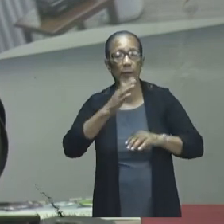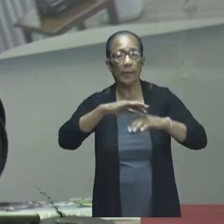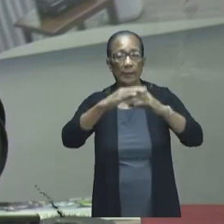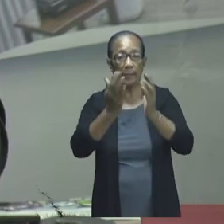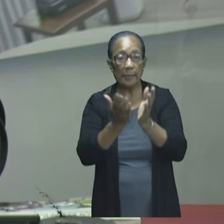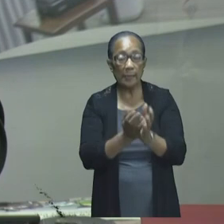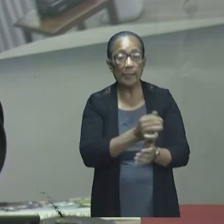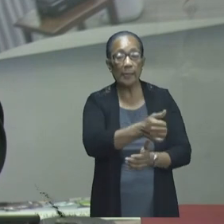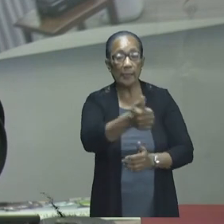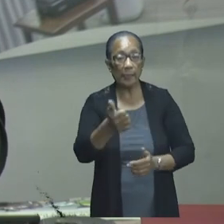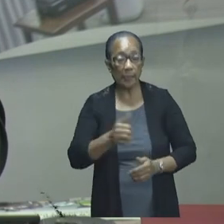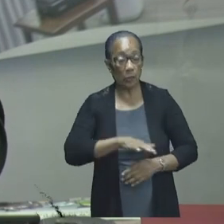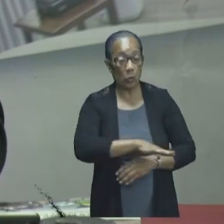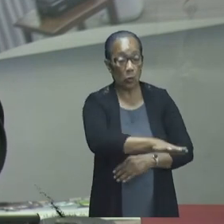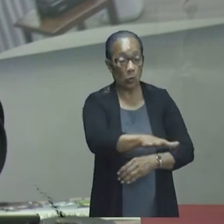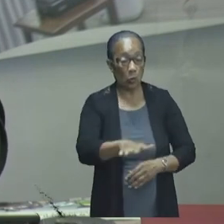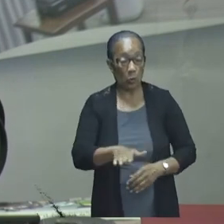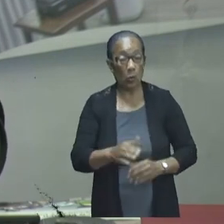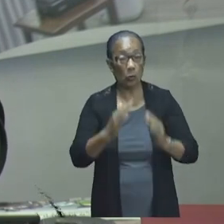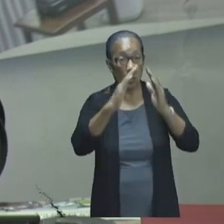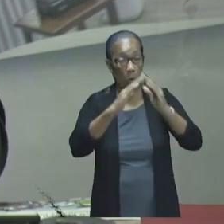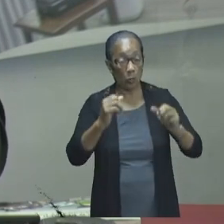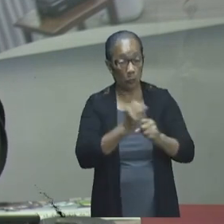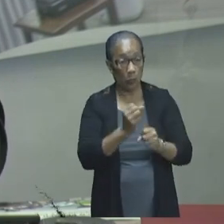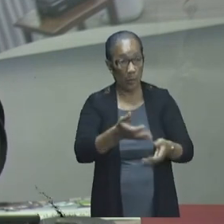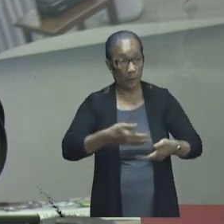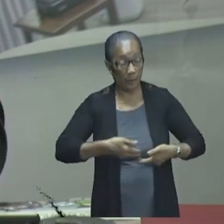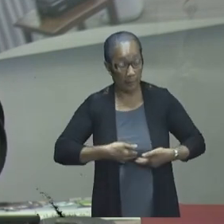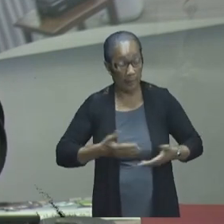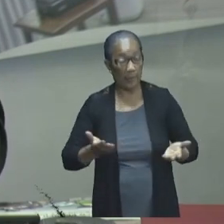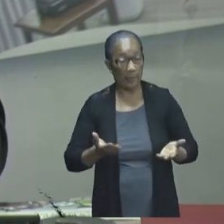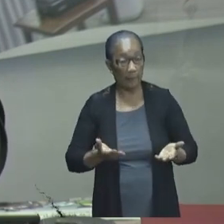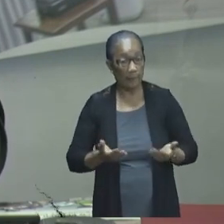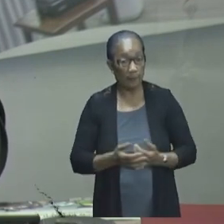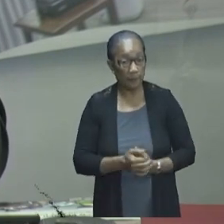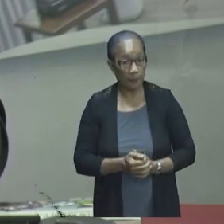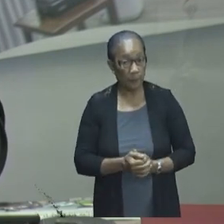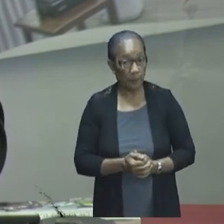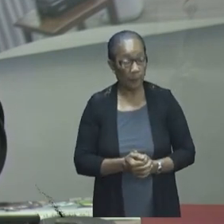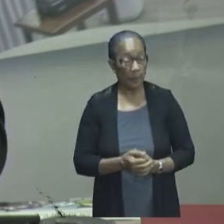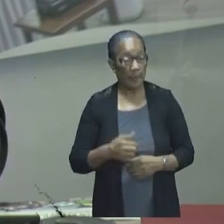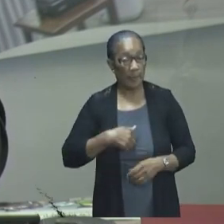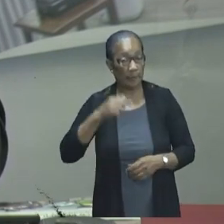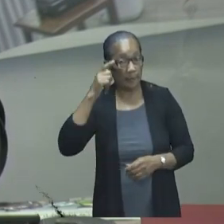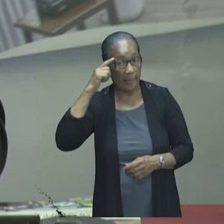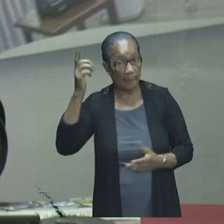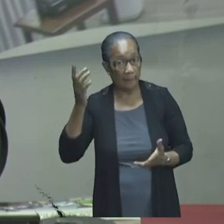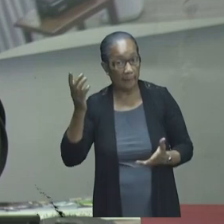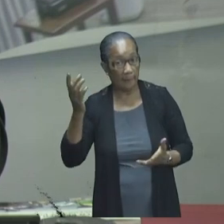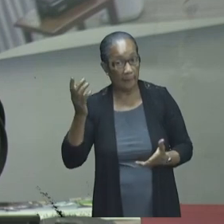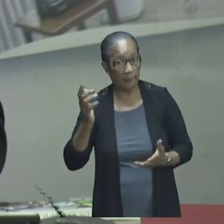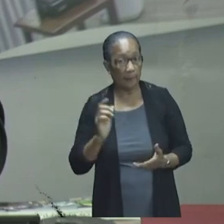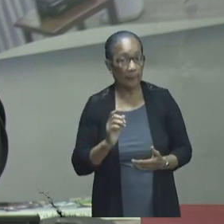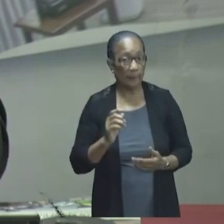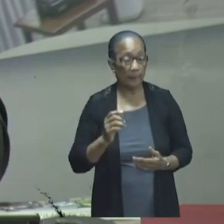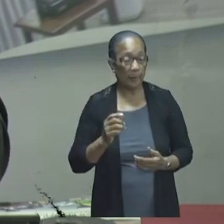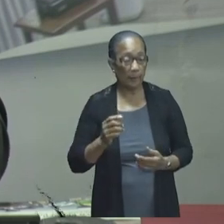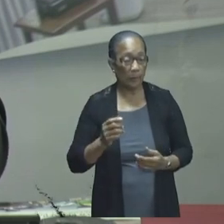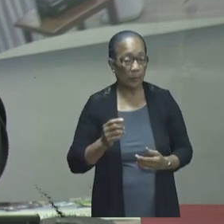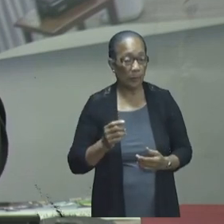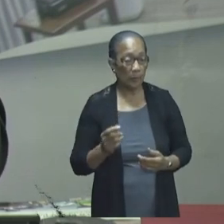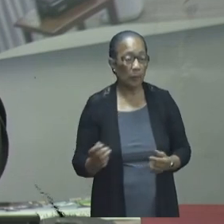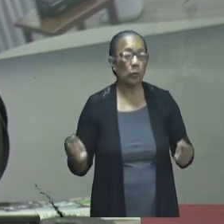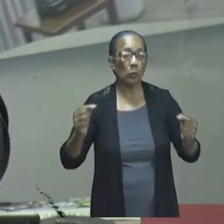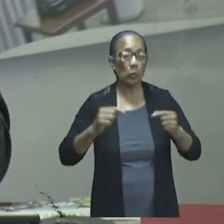gister maandag met de vice-president at voor afgesproken ik ben dat ik kom en doe ik een bilateraal overleg met de